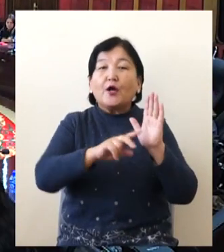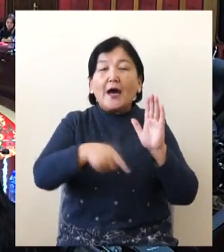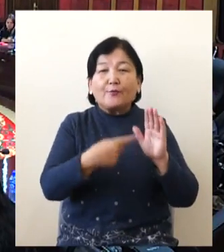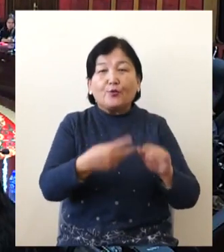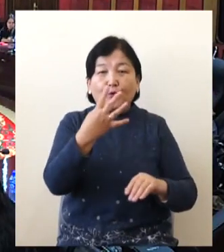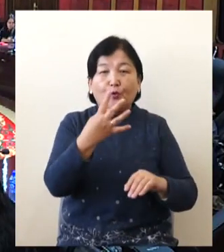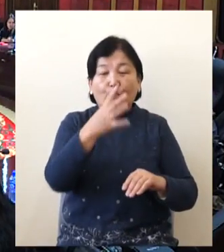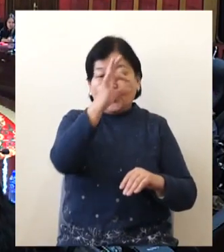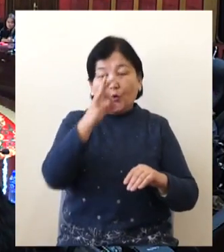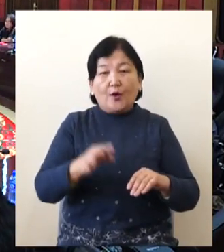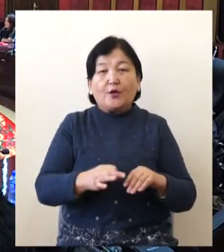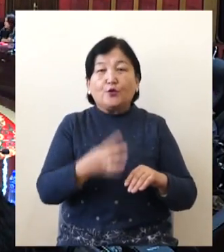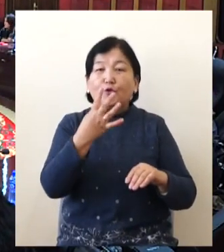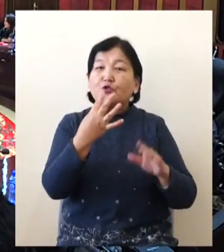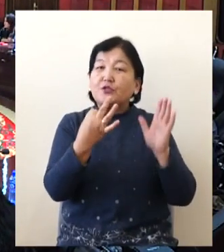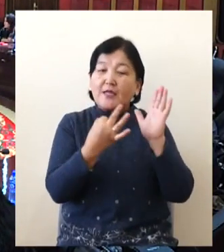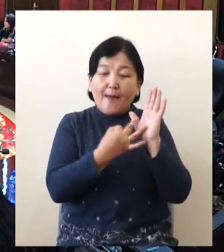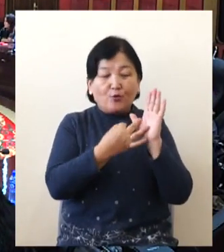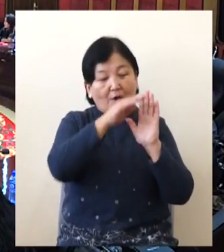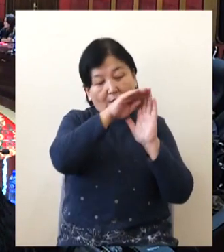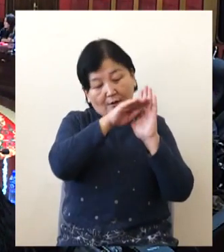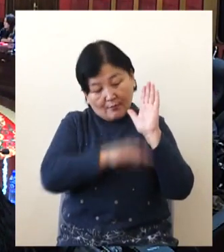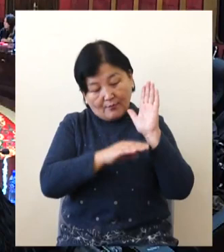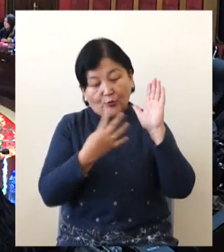дугаар байранд орсон байна.